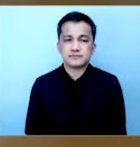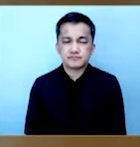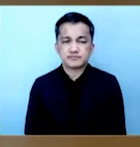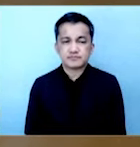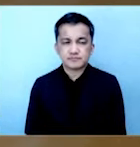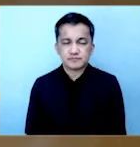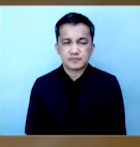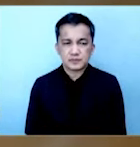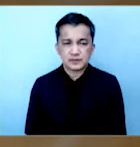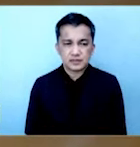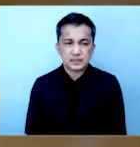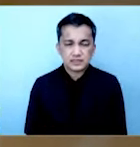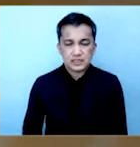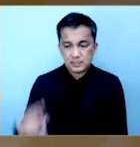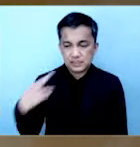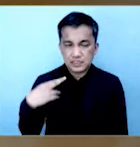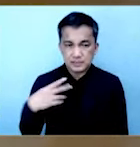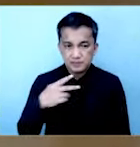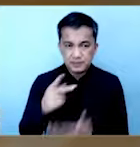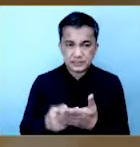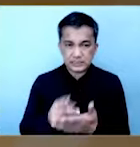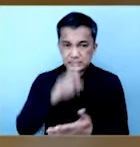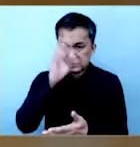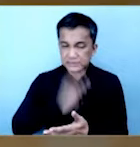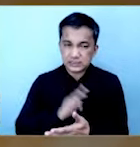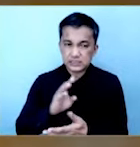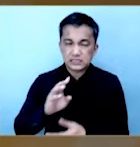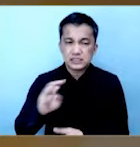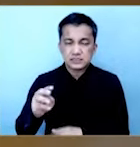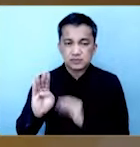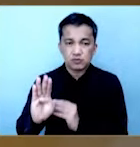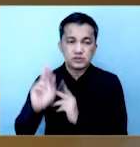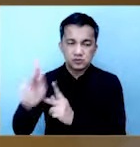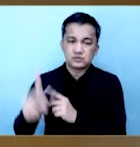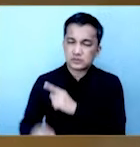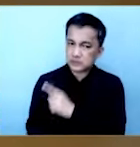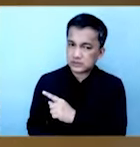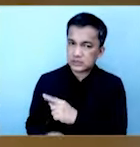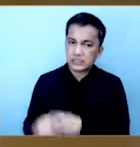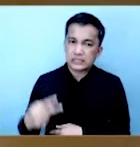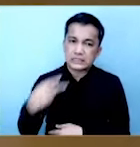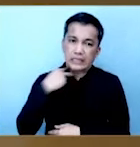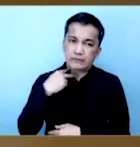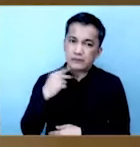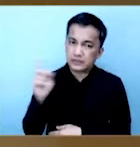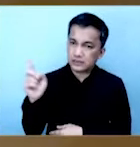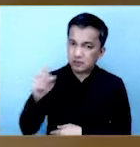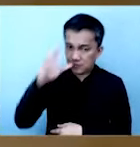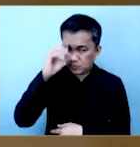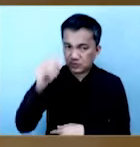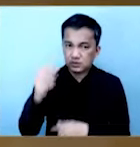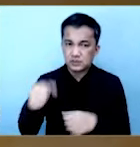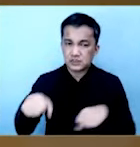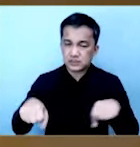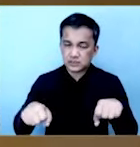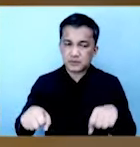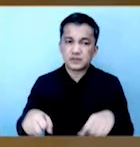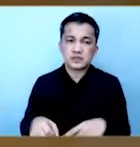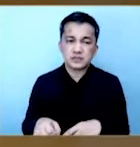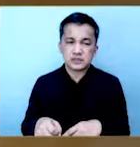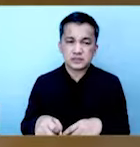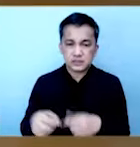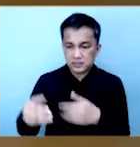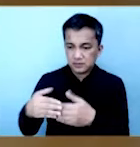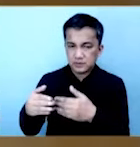Wasak ang kanang bahagi ng e-trike na ito sa Maramag, Bukidnon. Naipit sa loob ito ang lalaking driver. Ilang metro naman mula